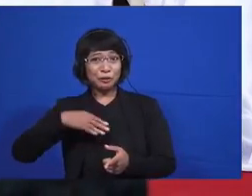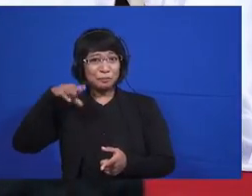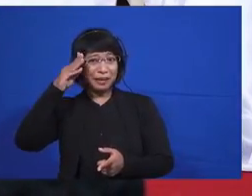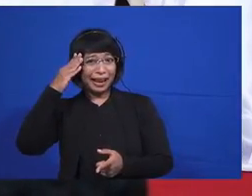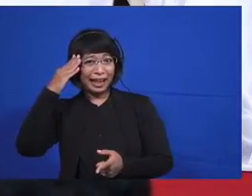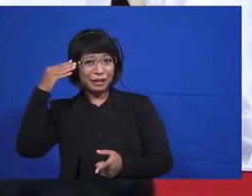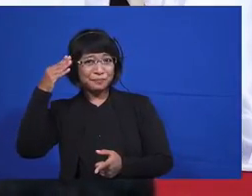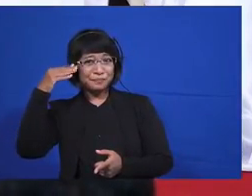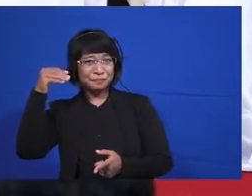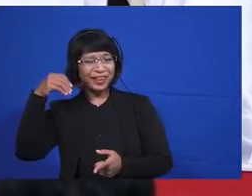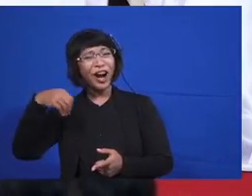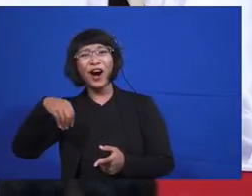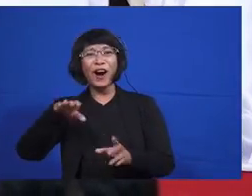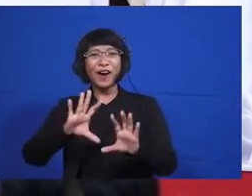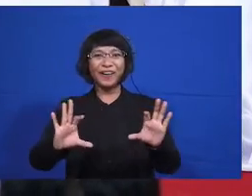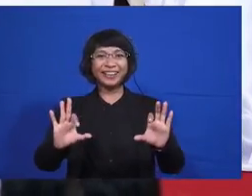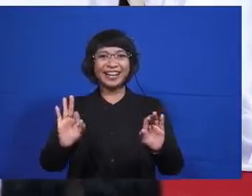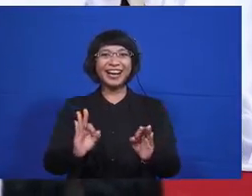Enggak digeguyup itu.